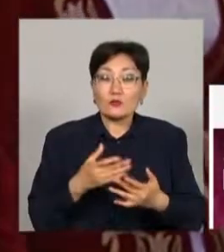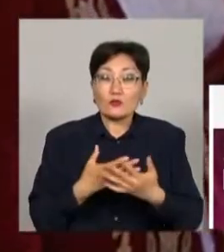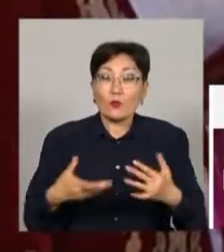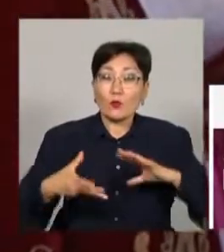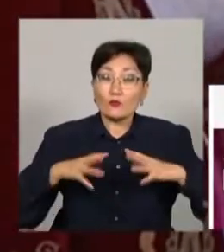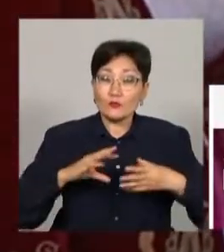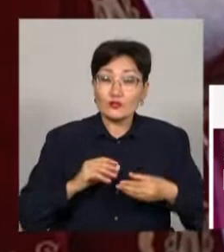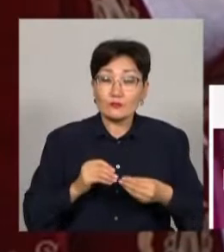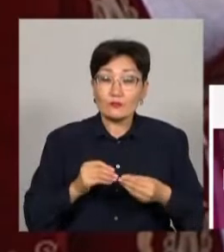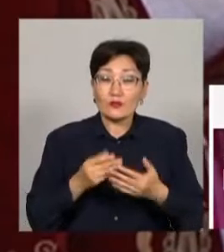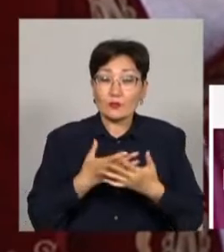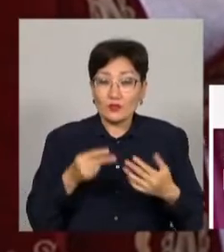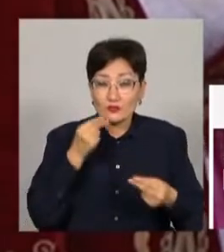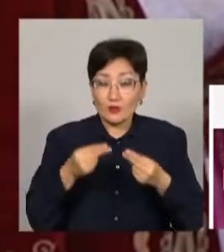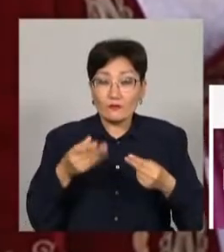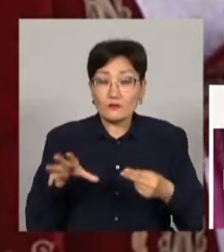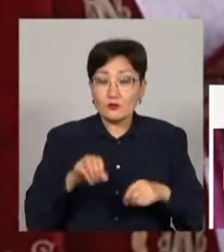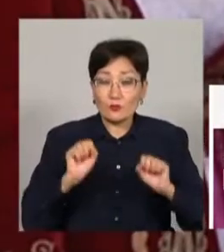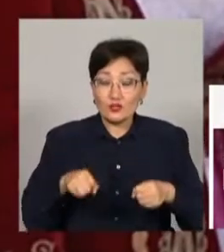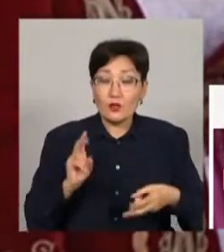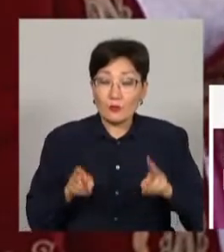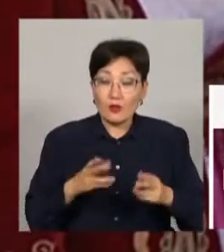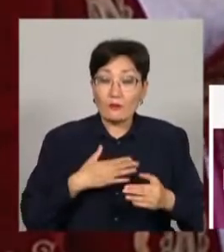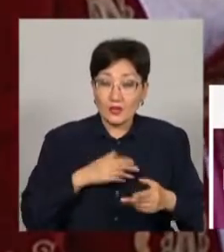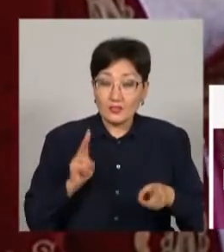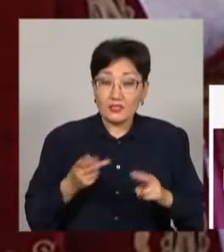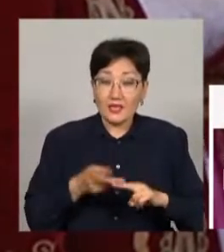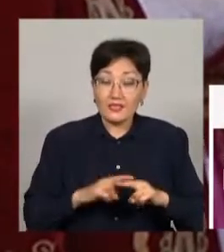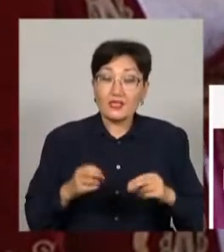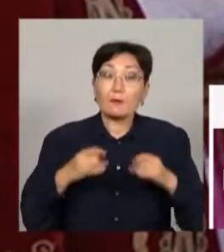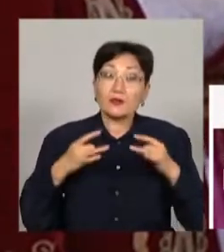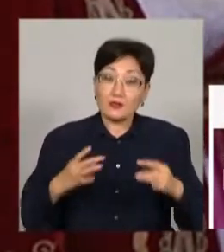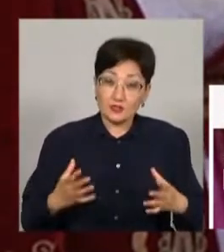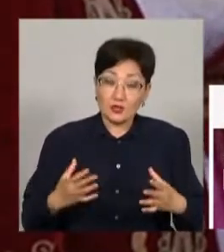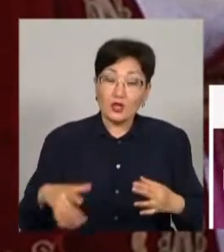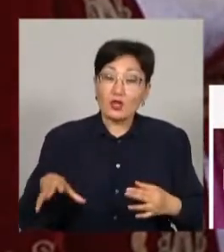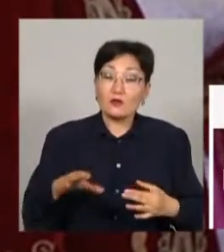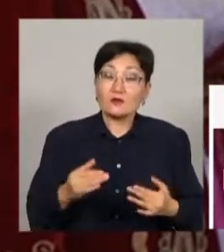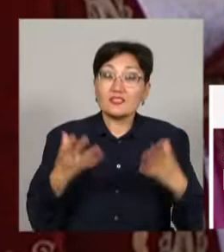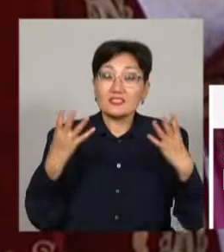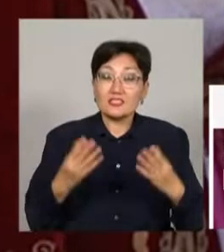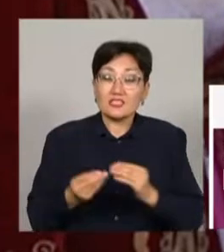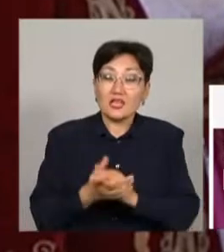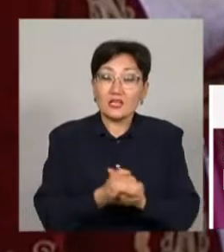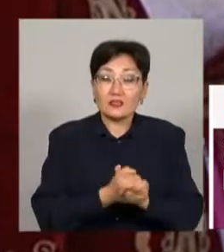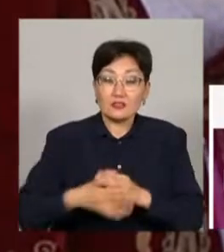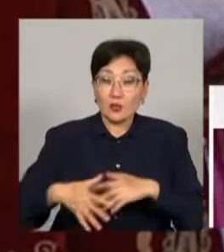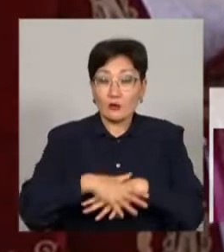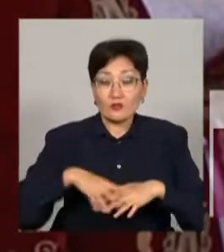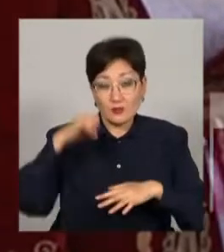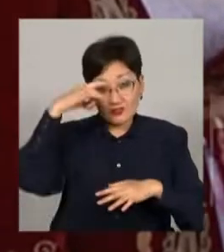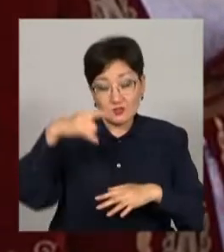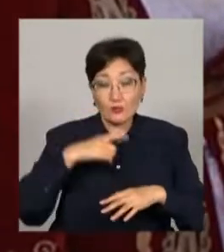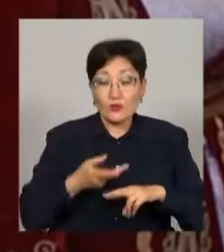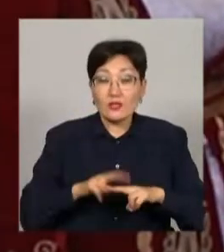общем, все, что можно приготовить, мы готовим на этот праздник. Все-таки День единства народа Казахстана